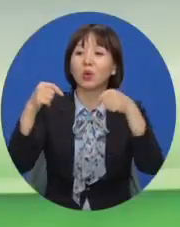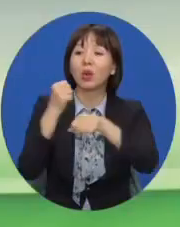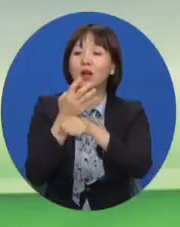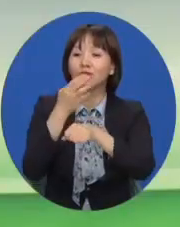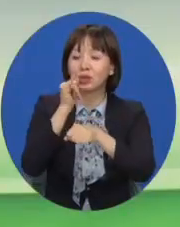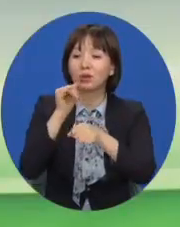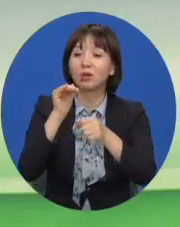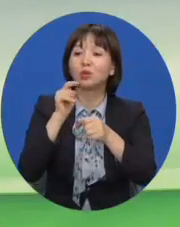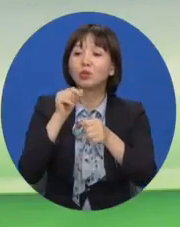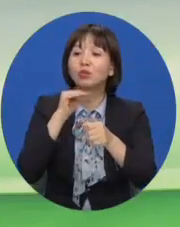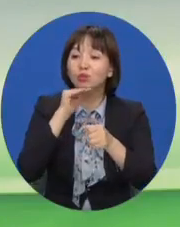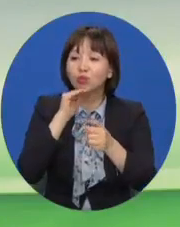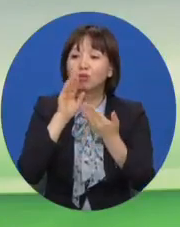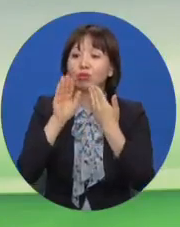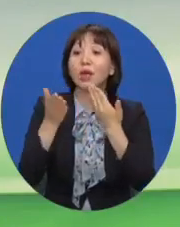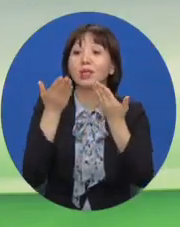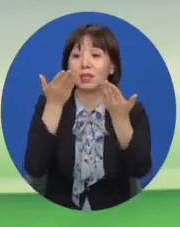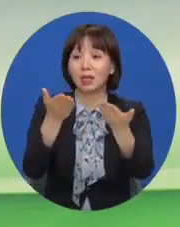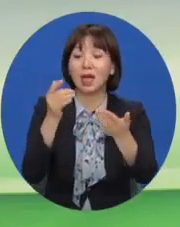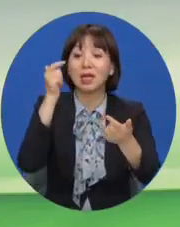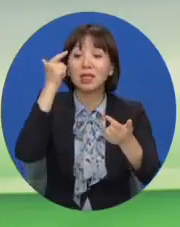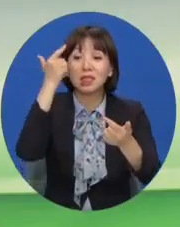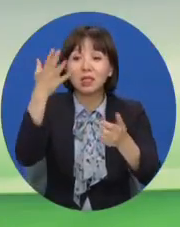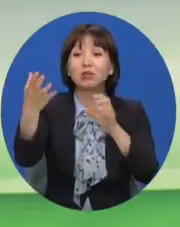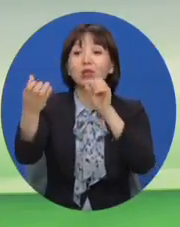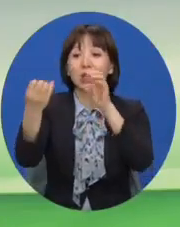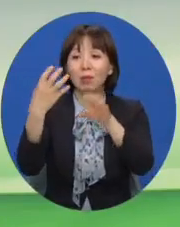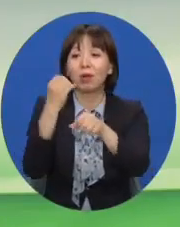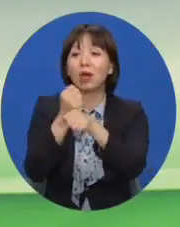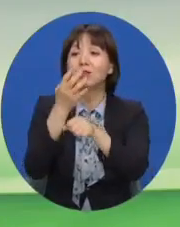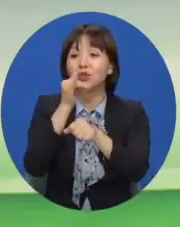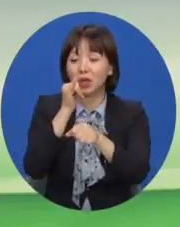토론은 잠시 후에 드릴 거니까요. 질문하시고 또 답변하실